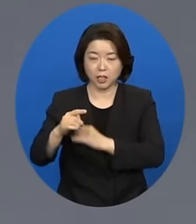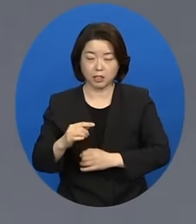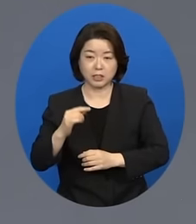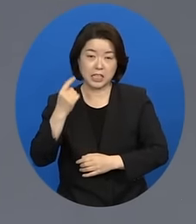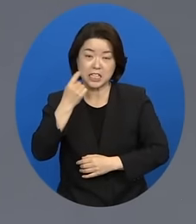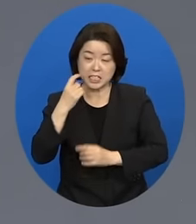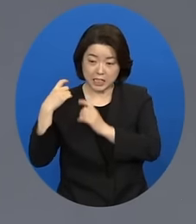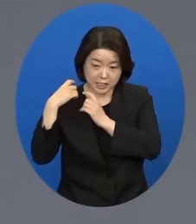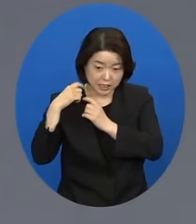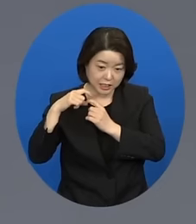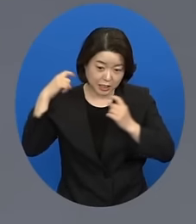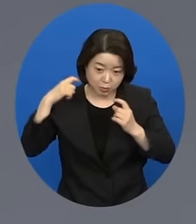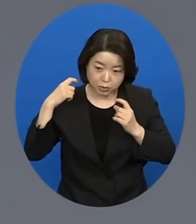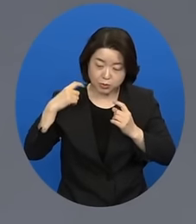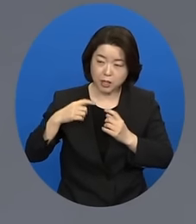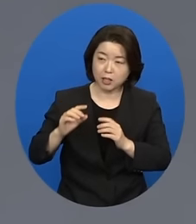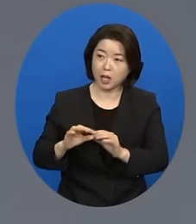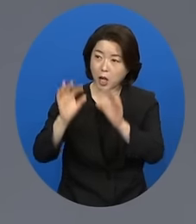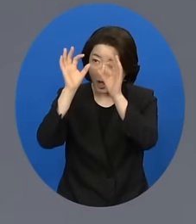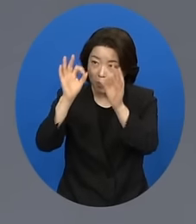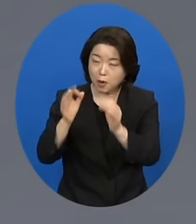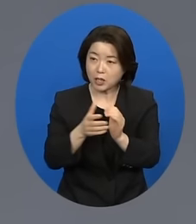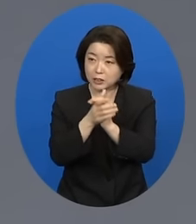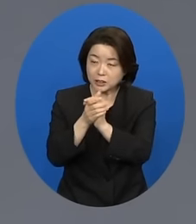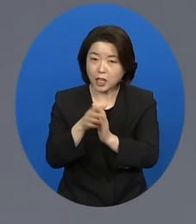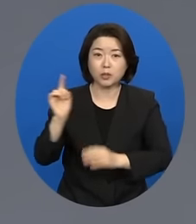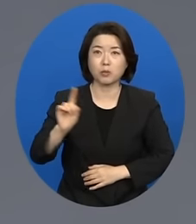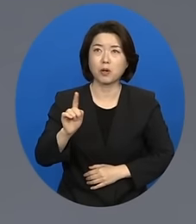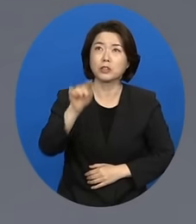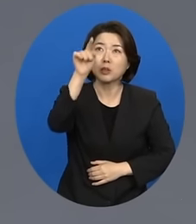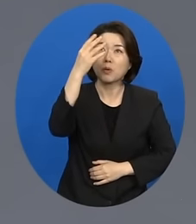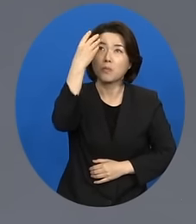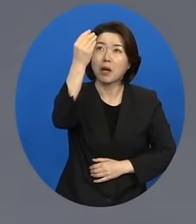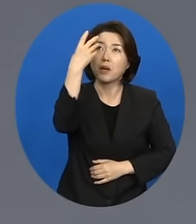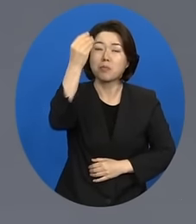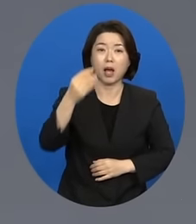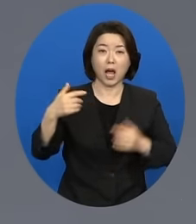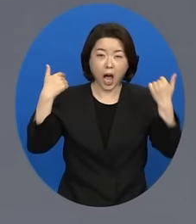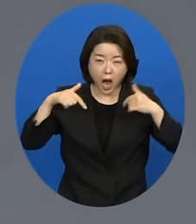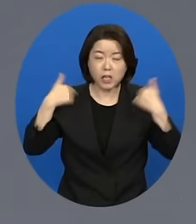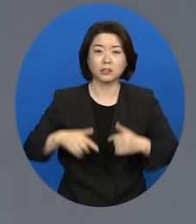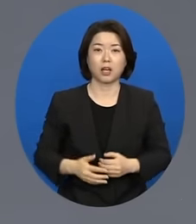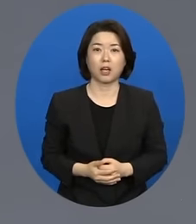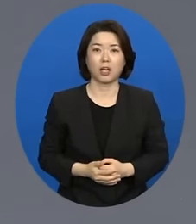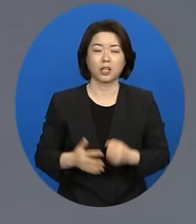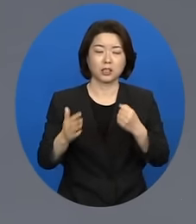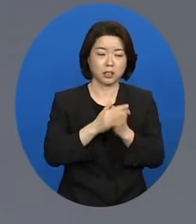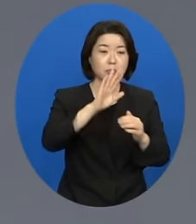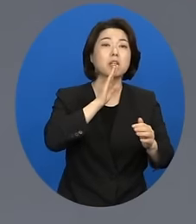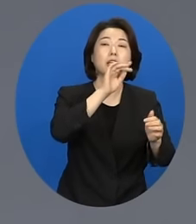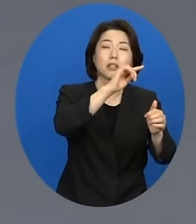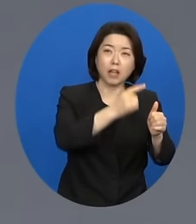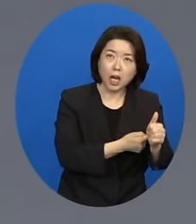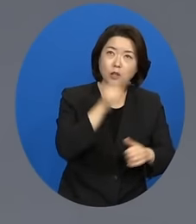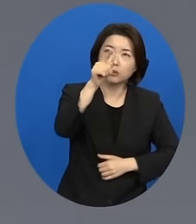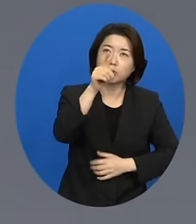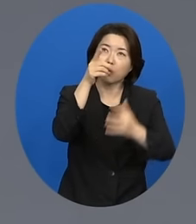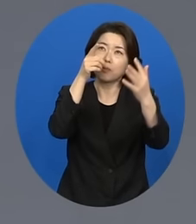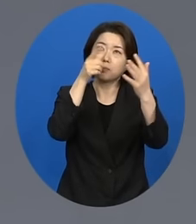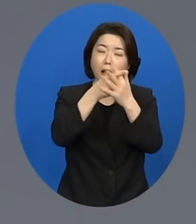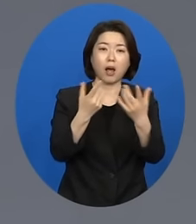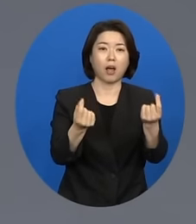지내면서 맨날 봤던 게 뭐예요? 그건 거예요. 그러니까 당연히 그걸 맞출 수가 있었던 것이죠. 뭐 이런 식으로 퀴즈를 다